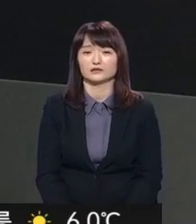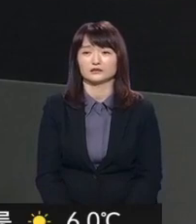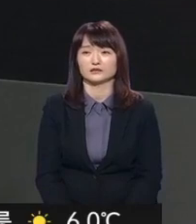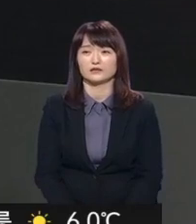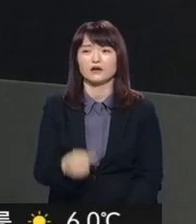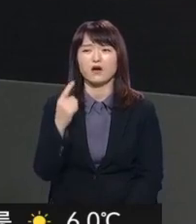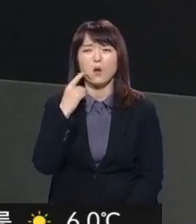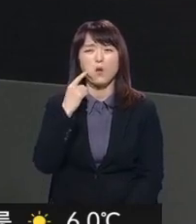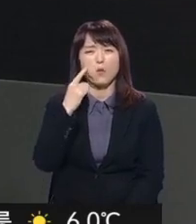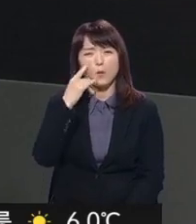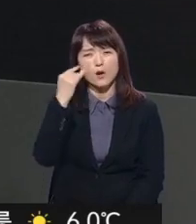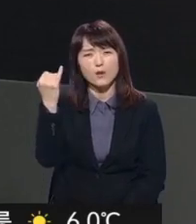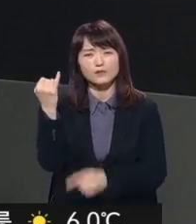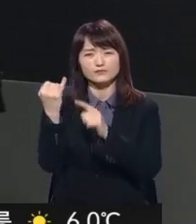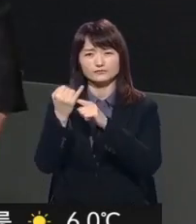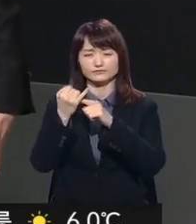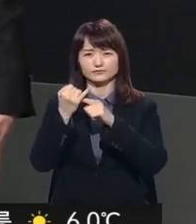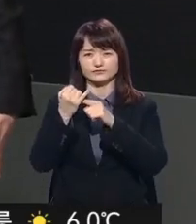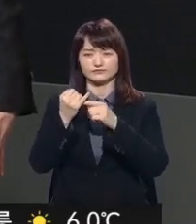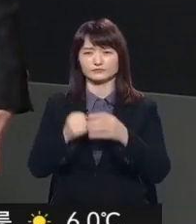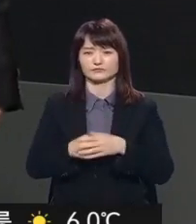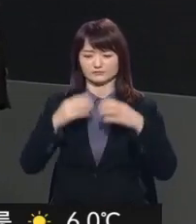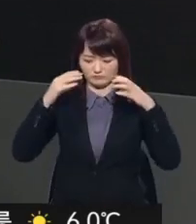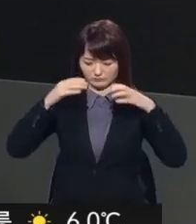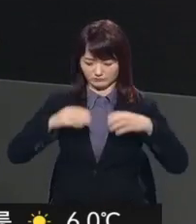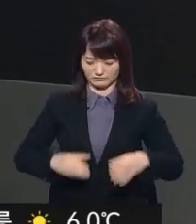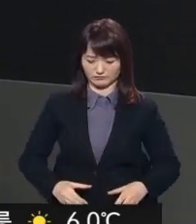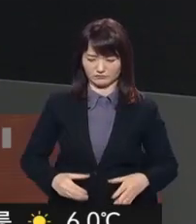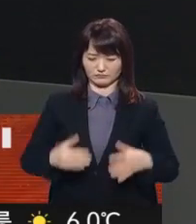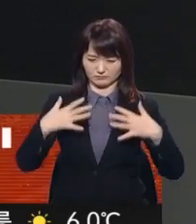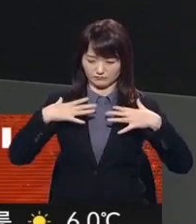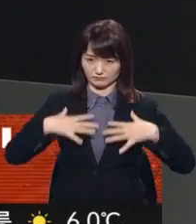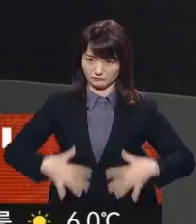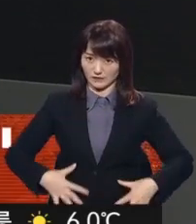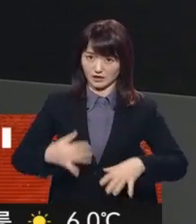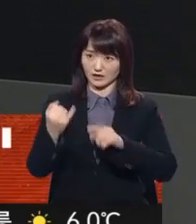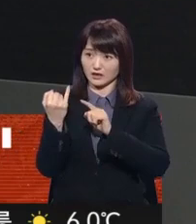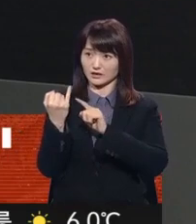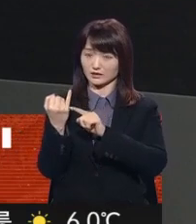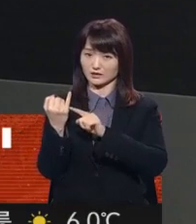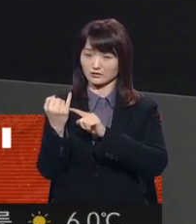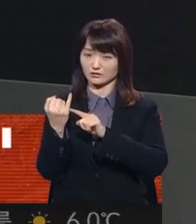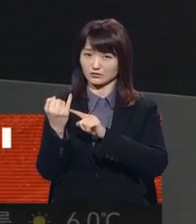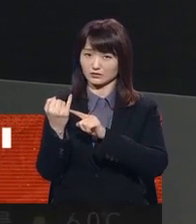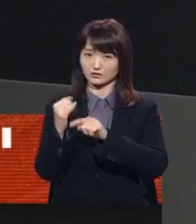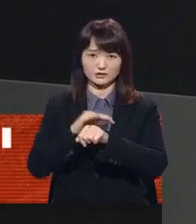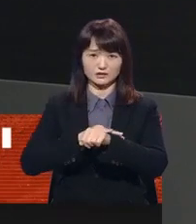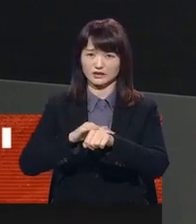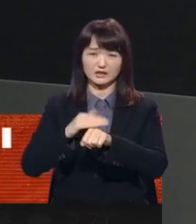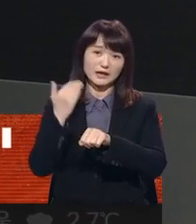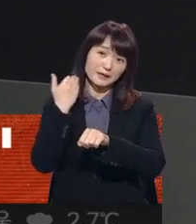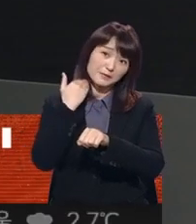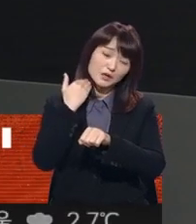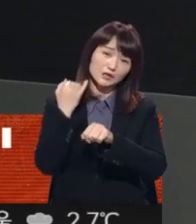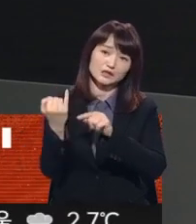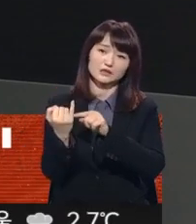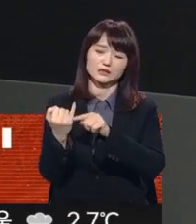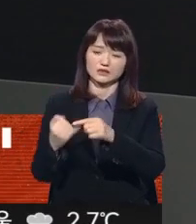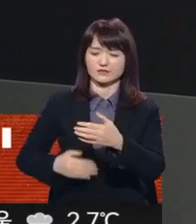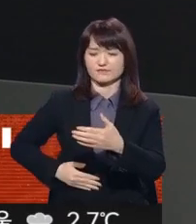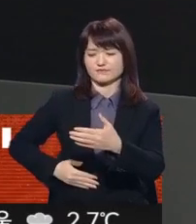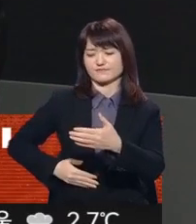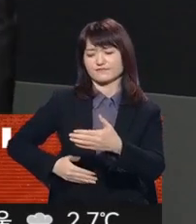자, 이 계모가 지금 롱패딩을 입고 있어서 잘 안 보이셨겠지만 예정일이 코앞에 있는